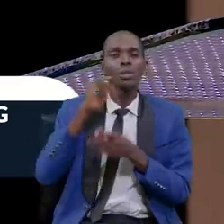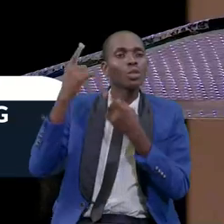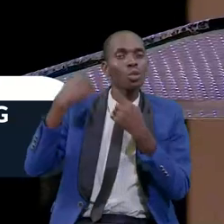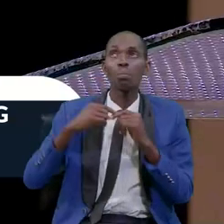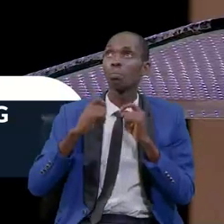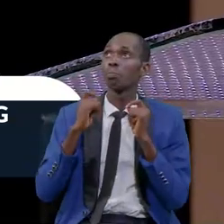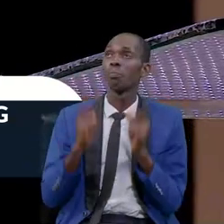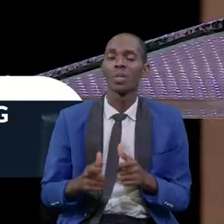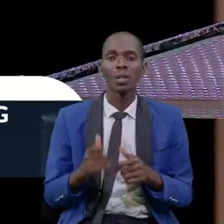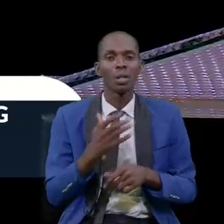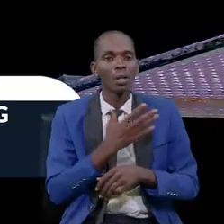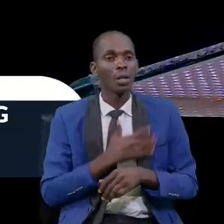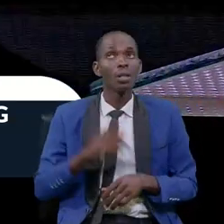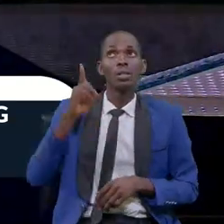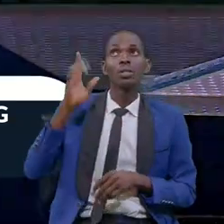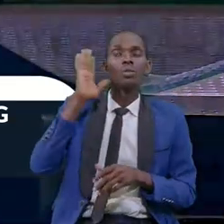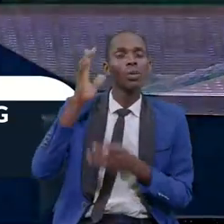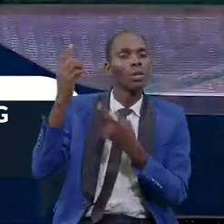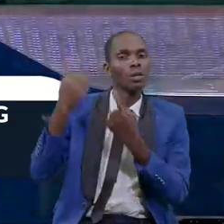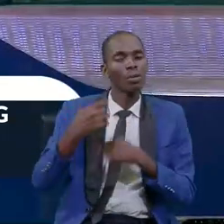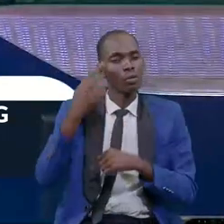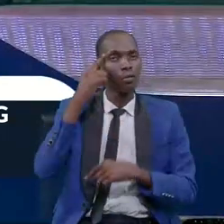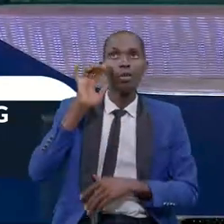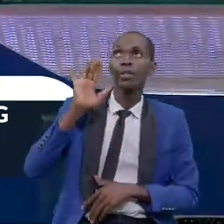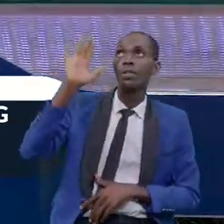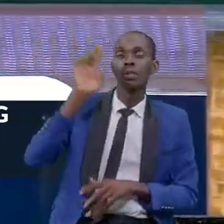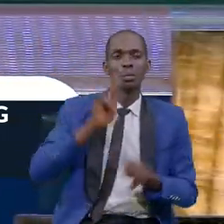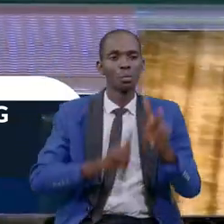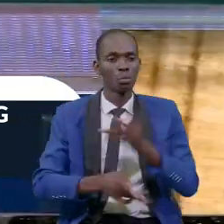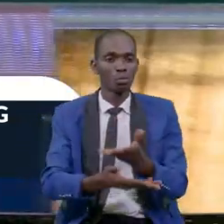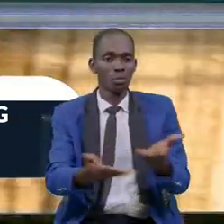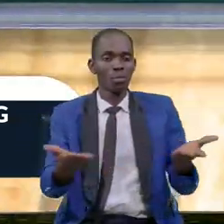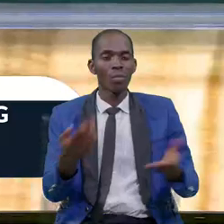jusqu'à ce qu'il n'ait point de doute, qu'il viendra soudainement et viendra pour son peuple.